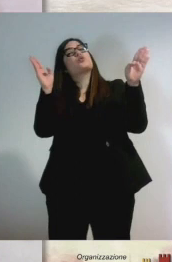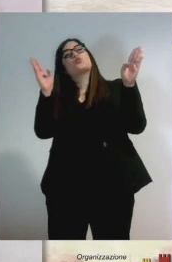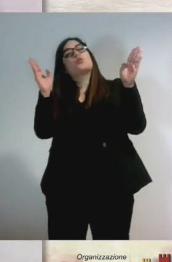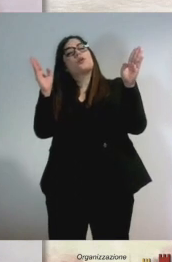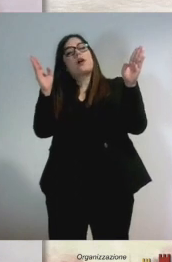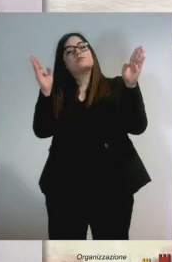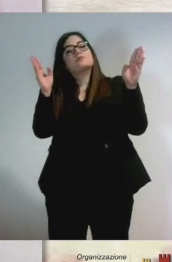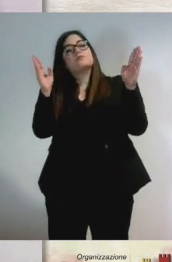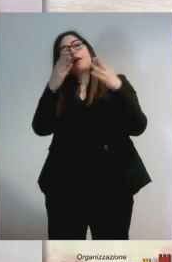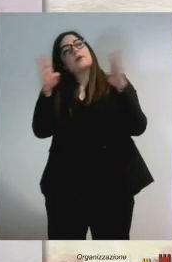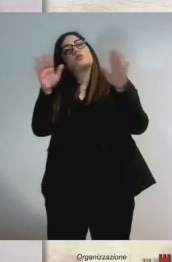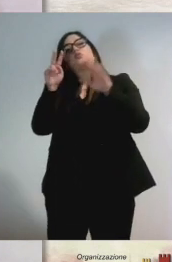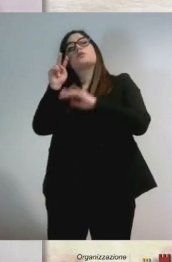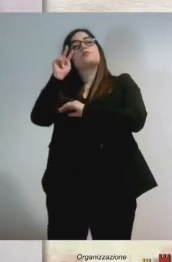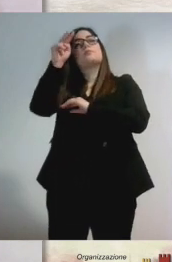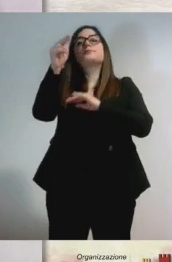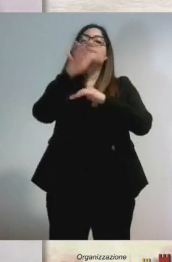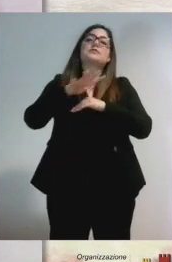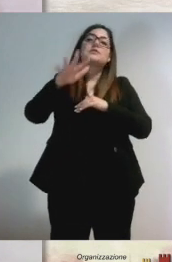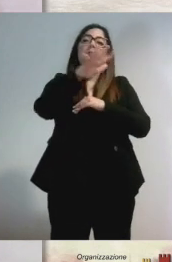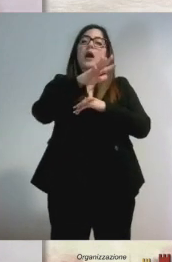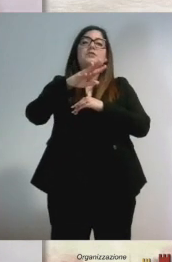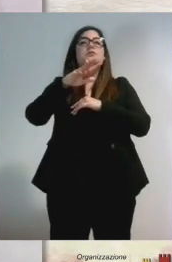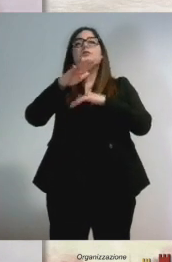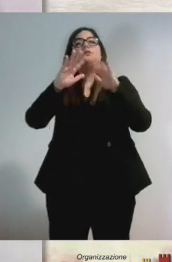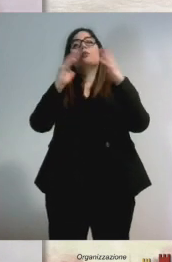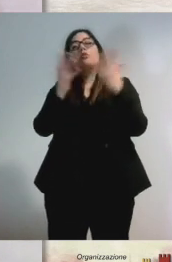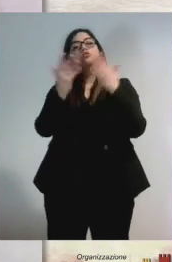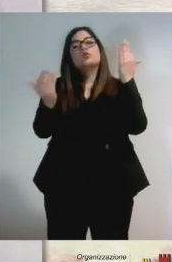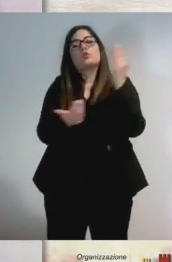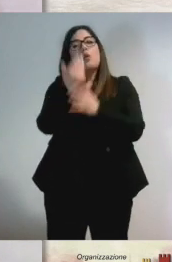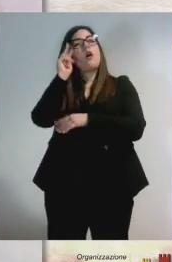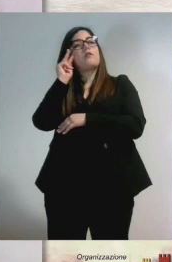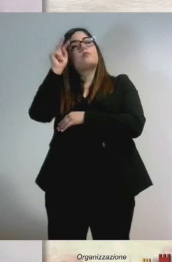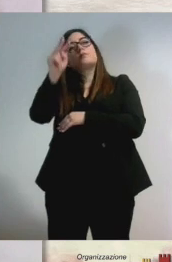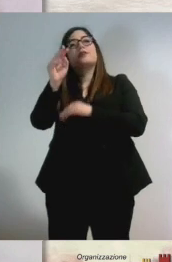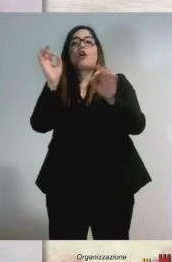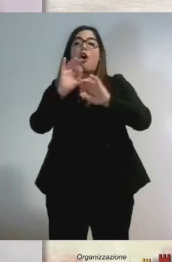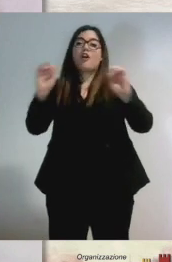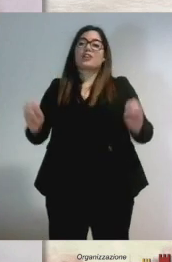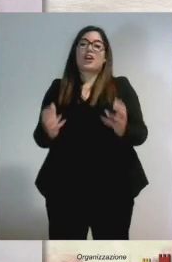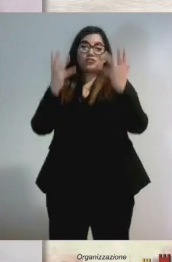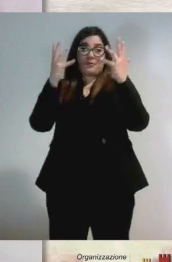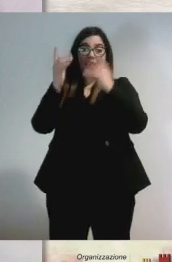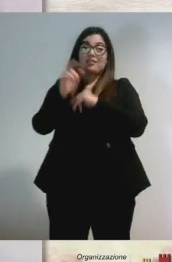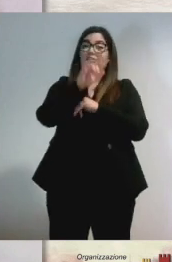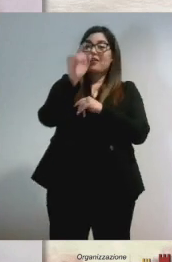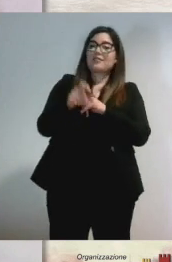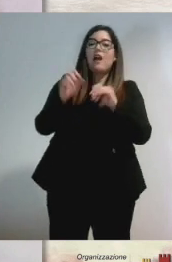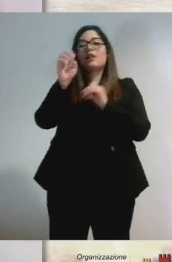spazio conosciuto verso un mondo nuovo alla rifioritura del Rinascimento quello italiano e quello europeo un